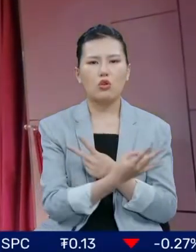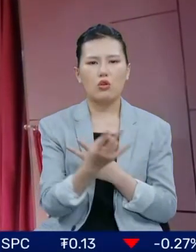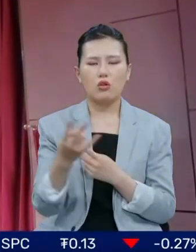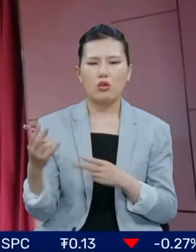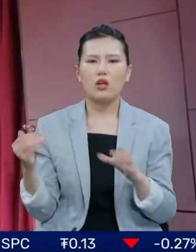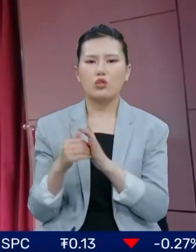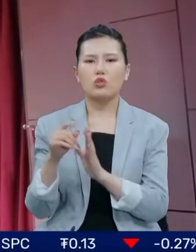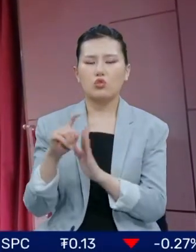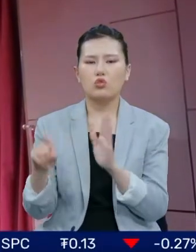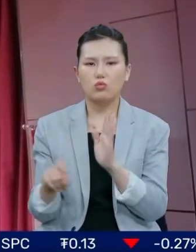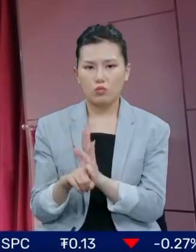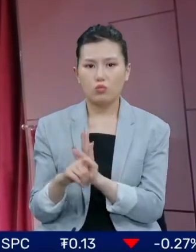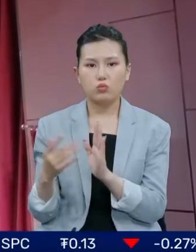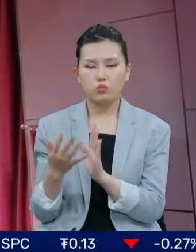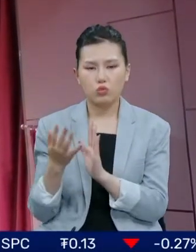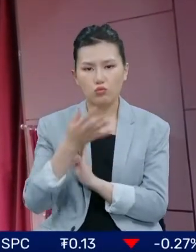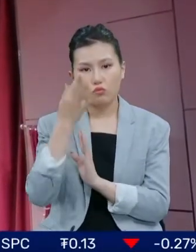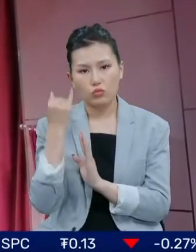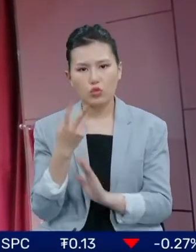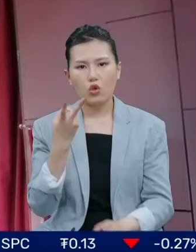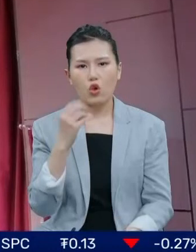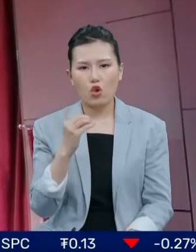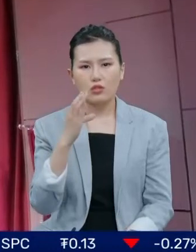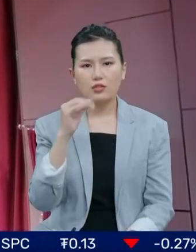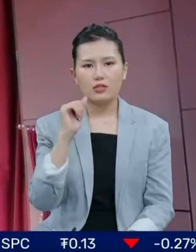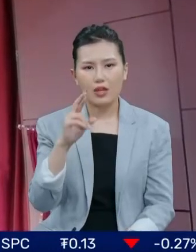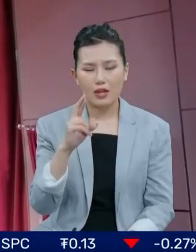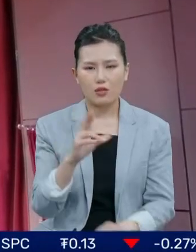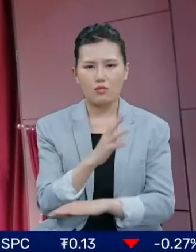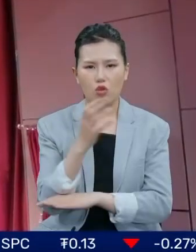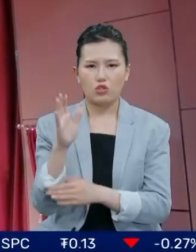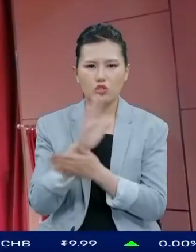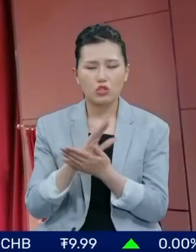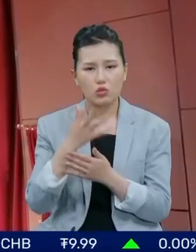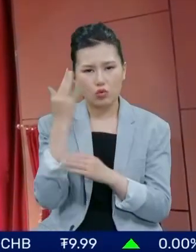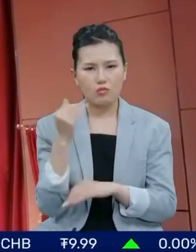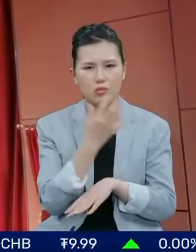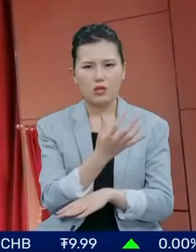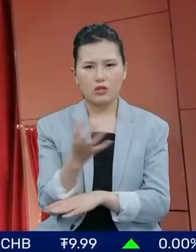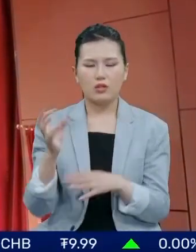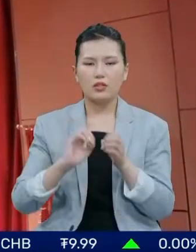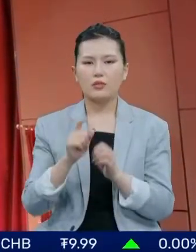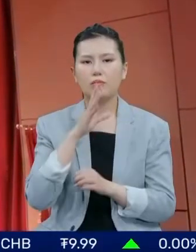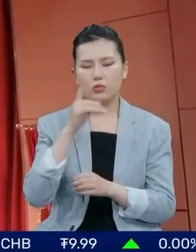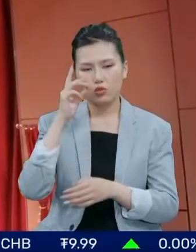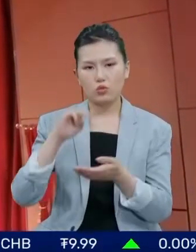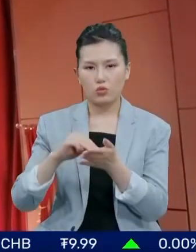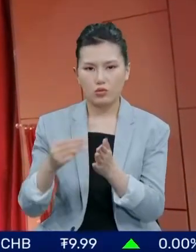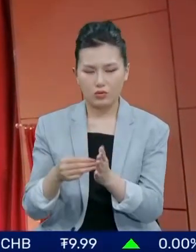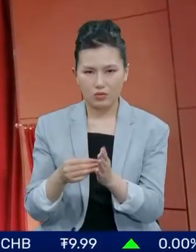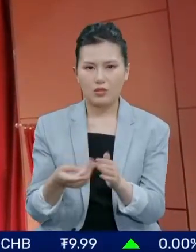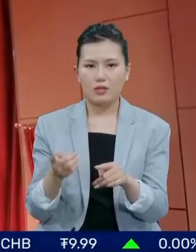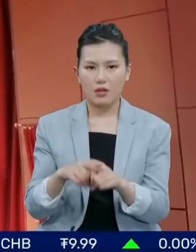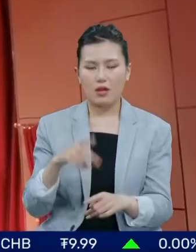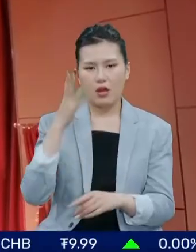хүрээнд орхон амигт ойрын жилүүдэд 20 сая мод шинээр тарихаар төлөвлөж байна. Мөн энэхүү форумд гадаа дотоодын